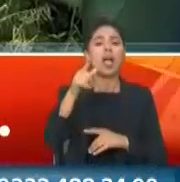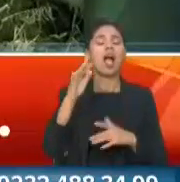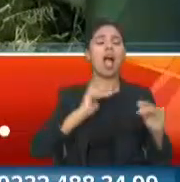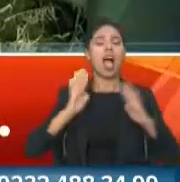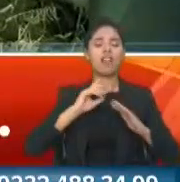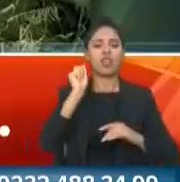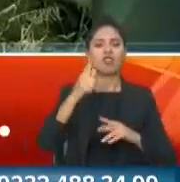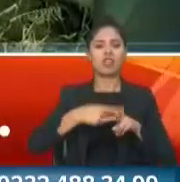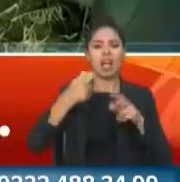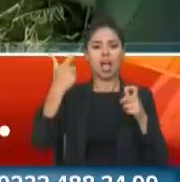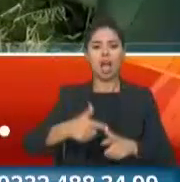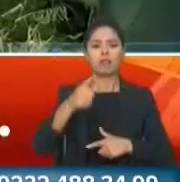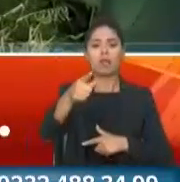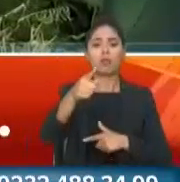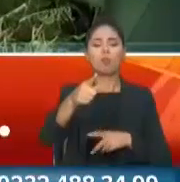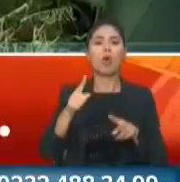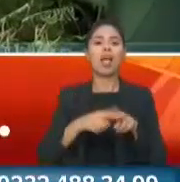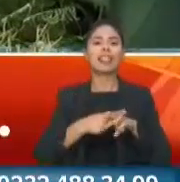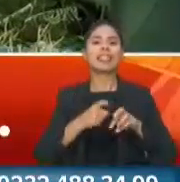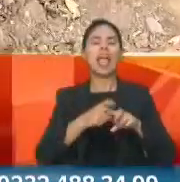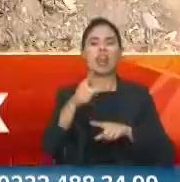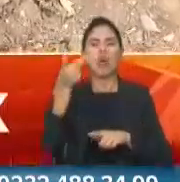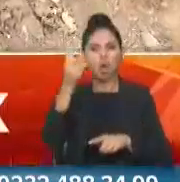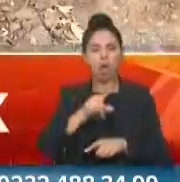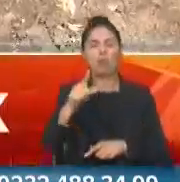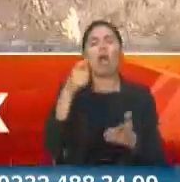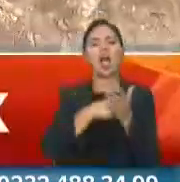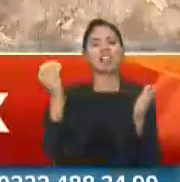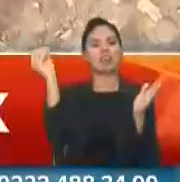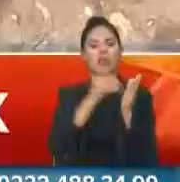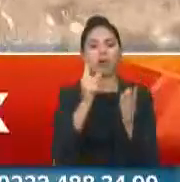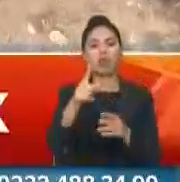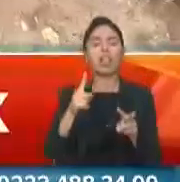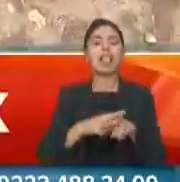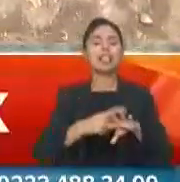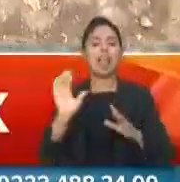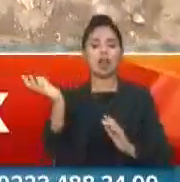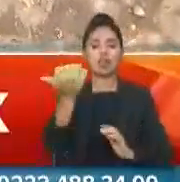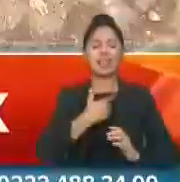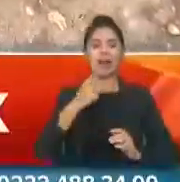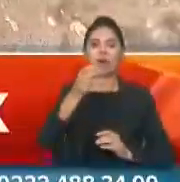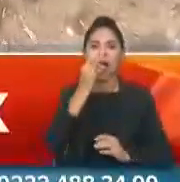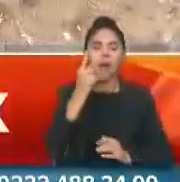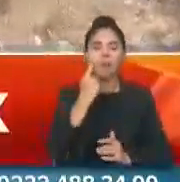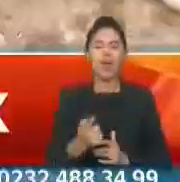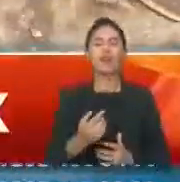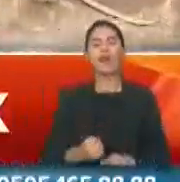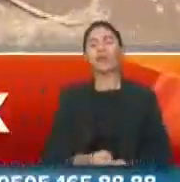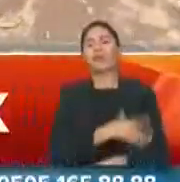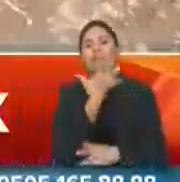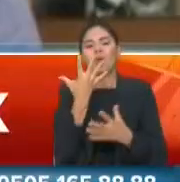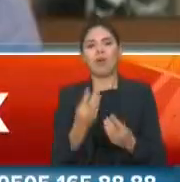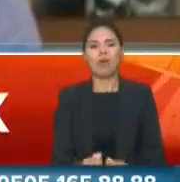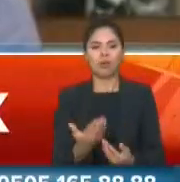evine İstanbul'da vahşice katledilen köpek Nero'nun adını verdi. Nero'nun sahipleri de bu haber karşısında duygusal